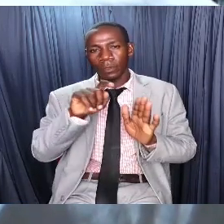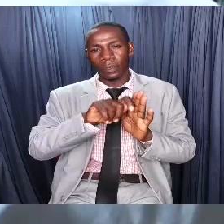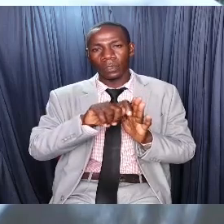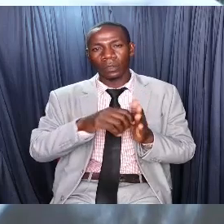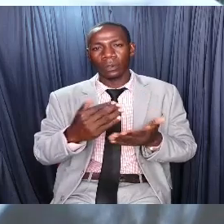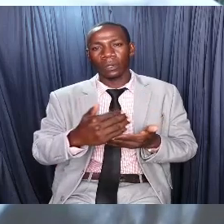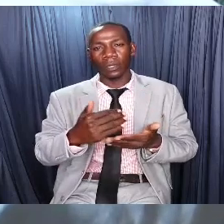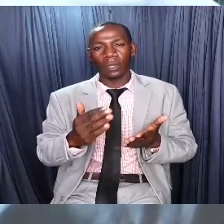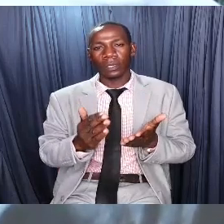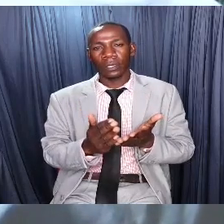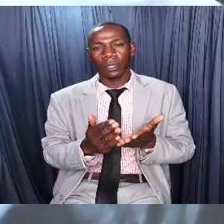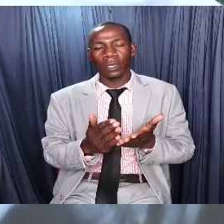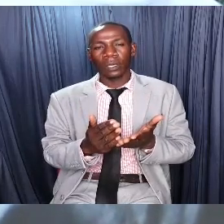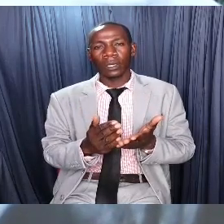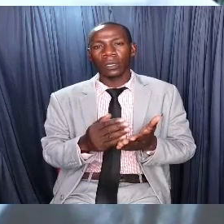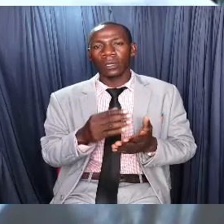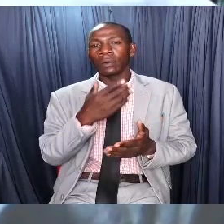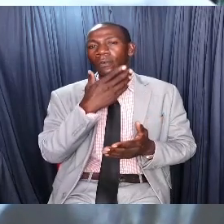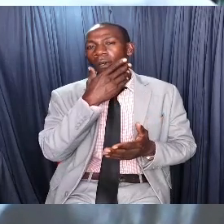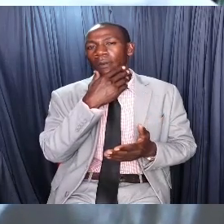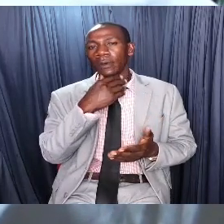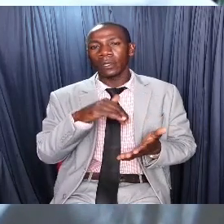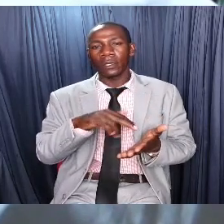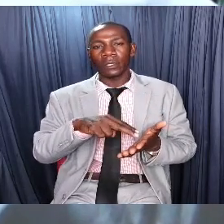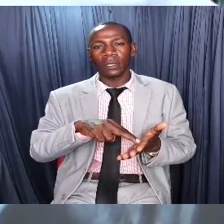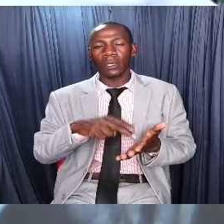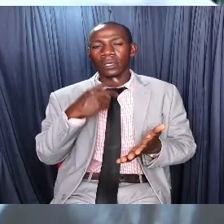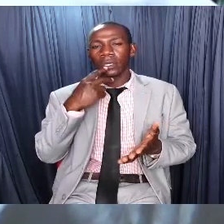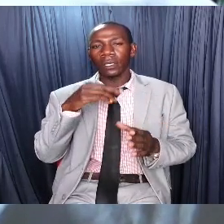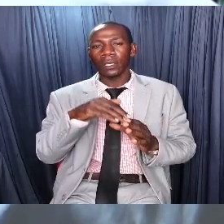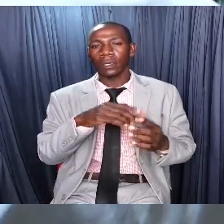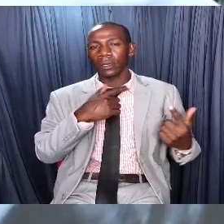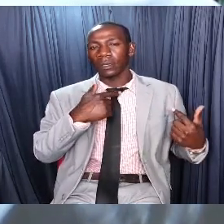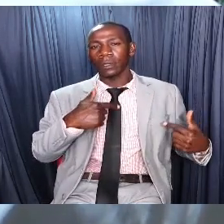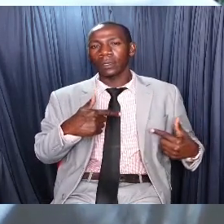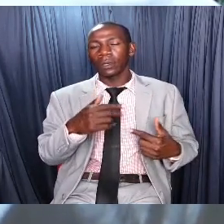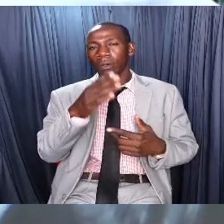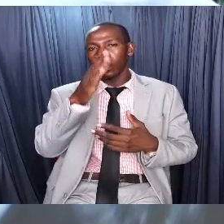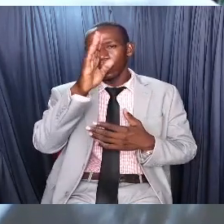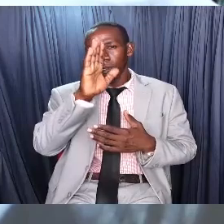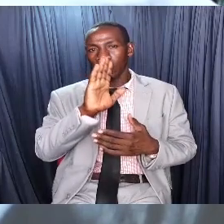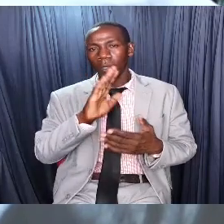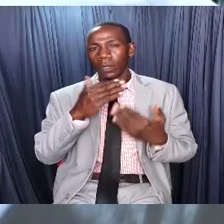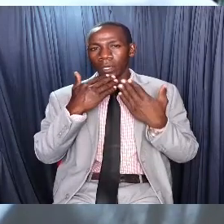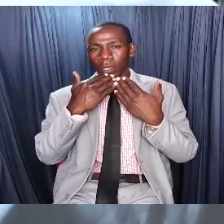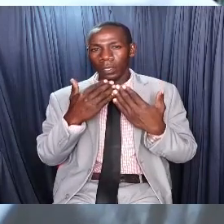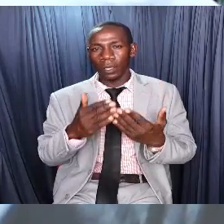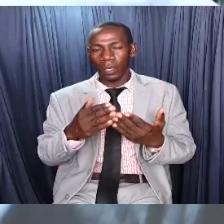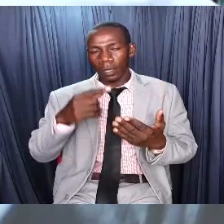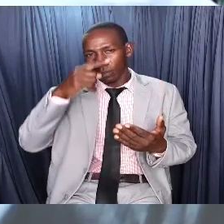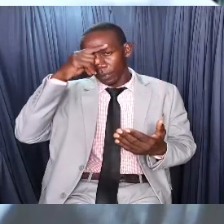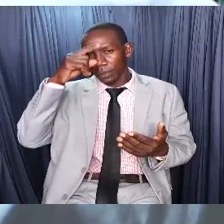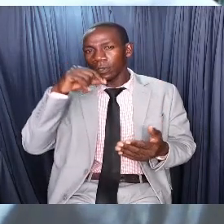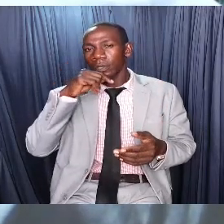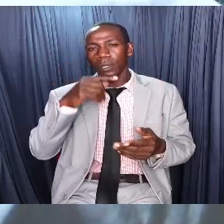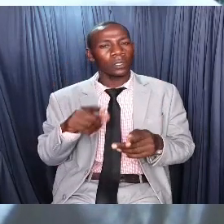ushuru. Yule Farisayo akasimama akiomba hivi moyoni mwake. Ee Mungu, nakushukuru kwa kuwa mimi si